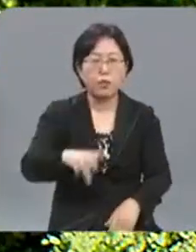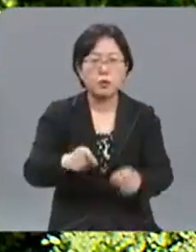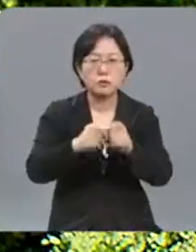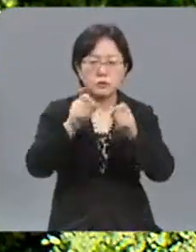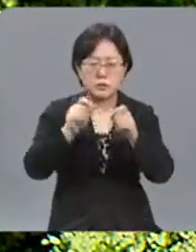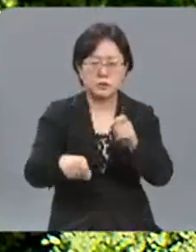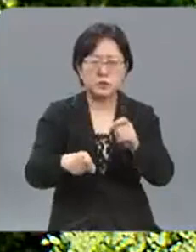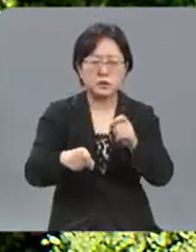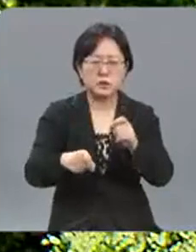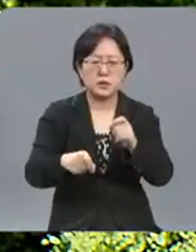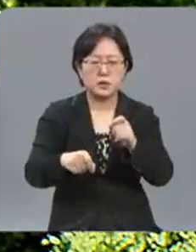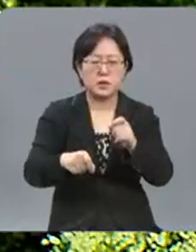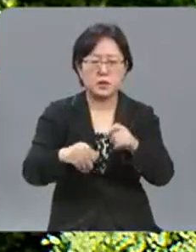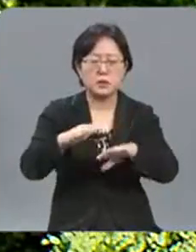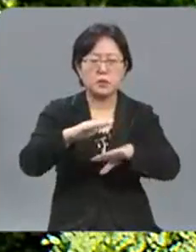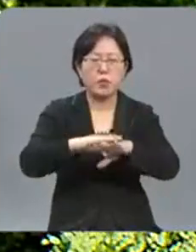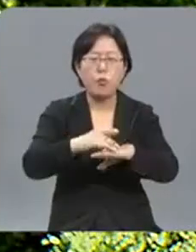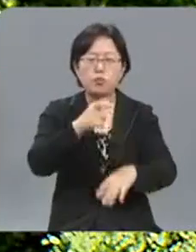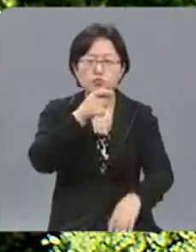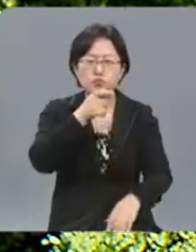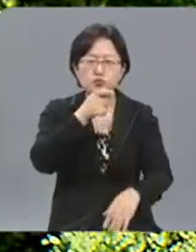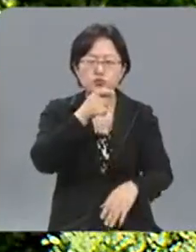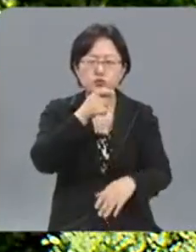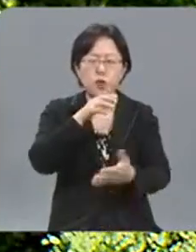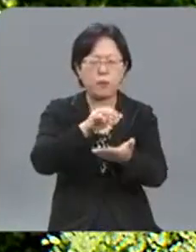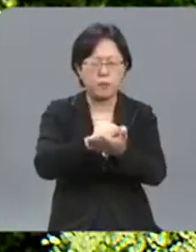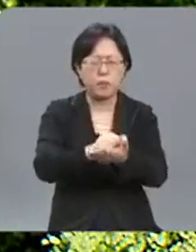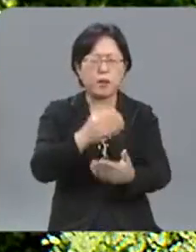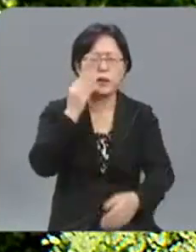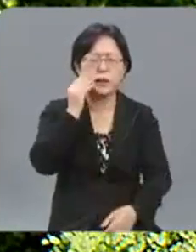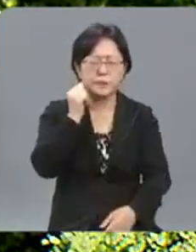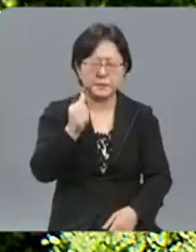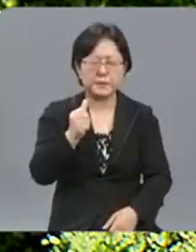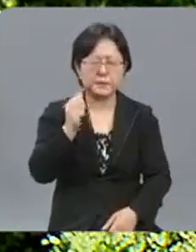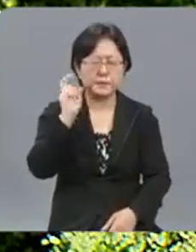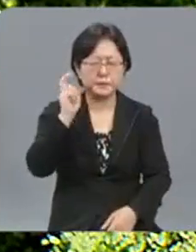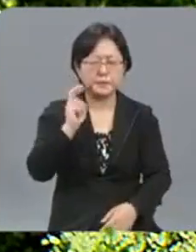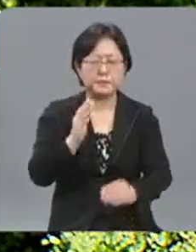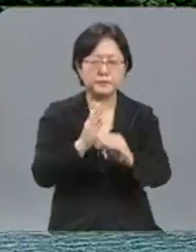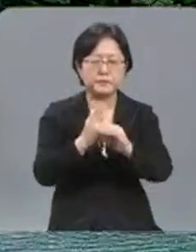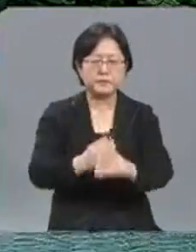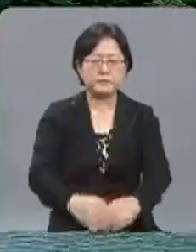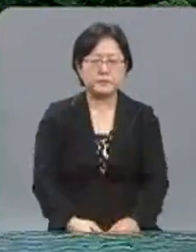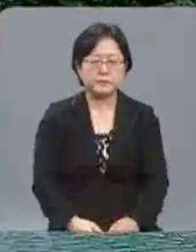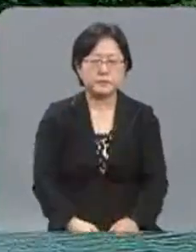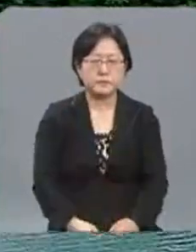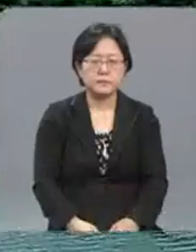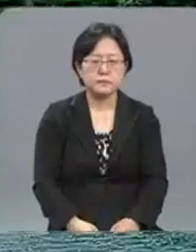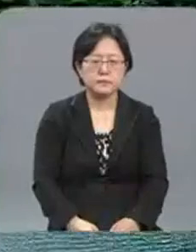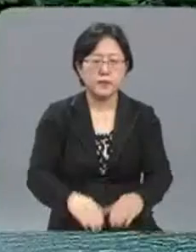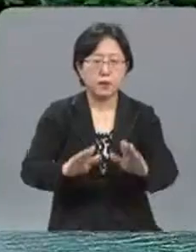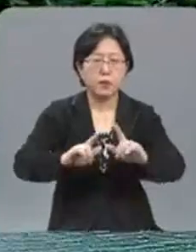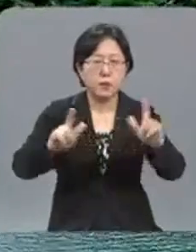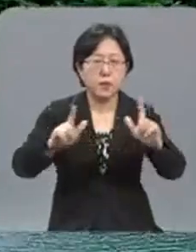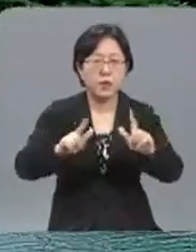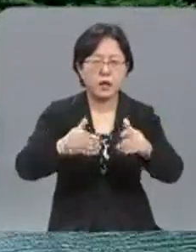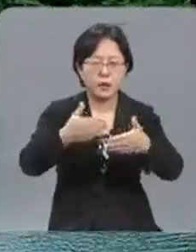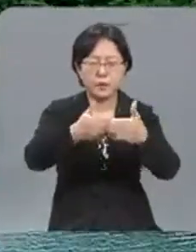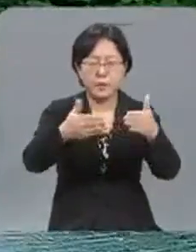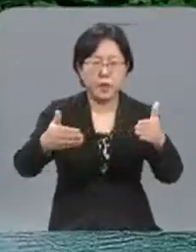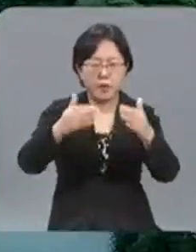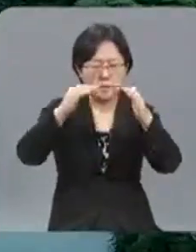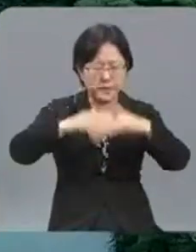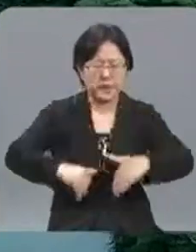광주, 장성까지 농업용수 공급이 좀 원활해질 것으로 이렇게 봅니다. 올해 안에 차수벽